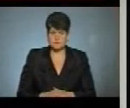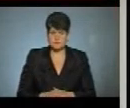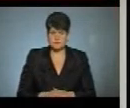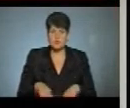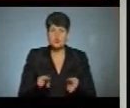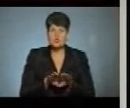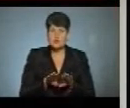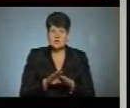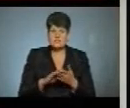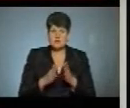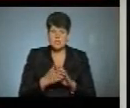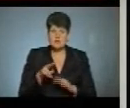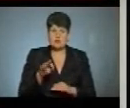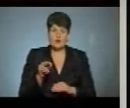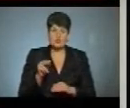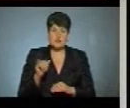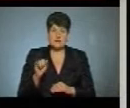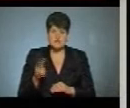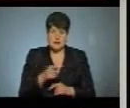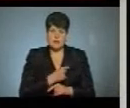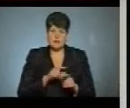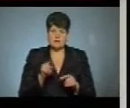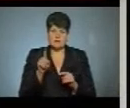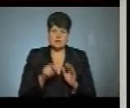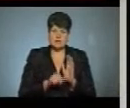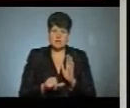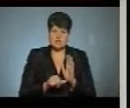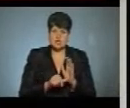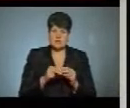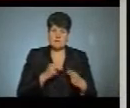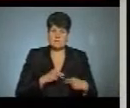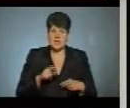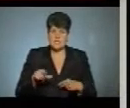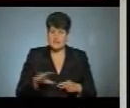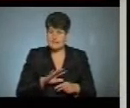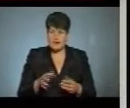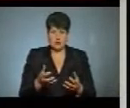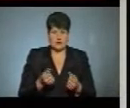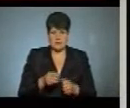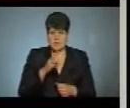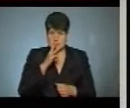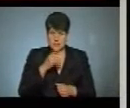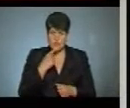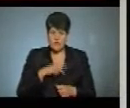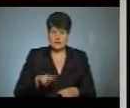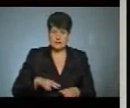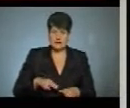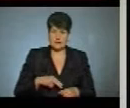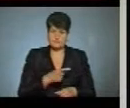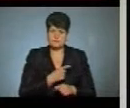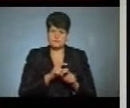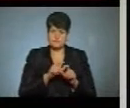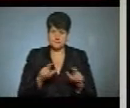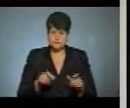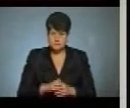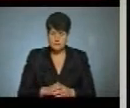Схожа ситуація в Почаївській лікарні. Там 166 працівників лікарні не отримали зарплату, каже директор медзакладу Богдан